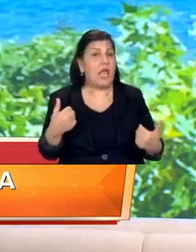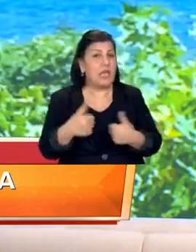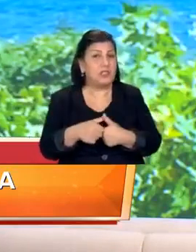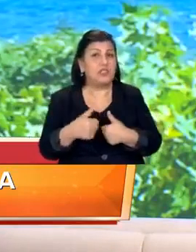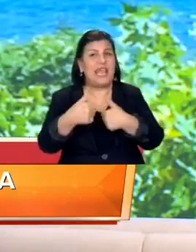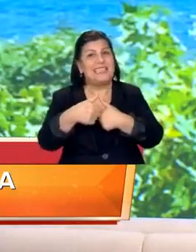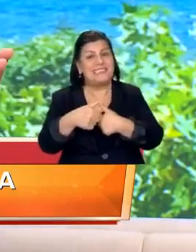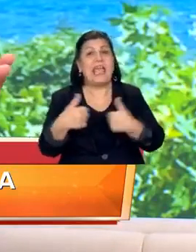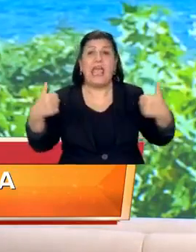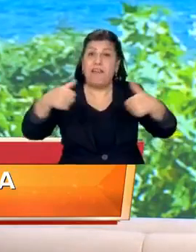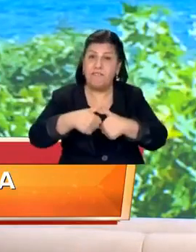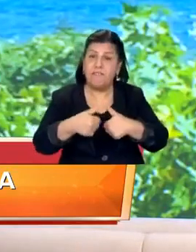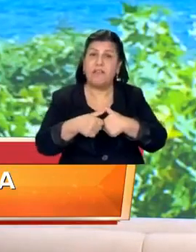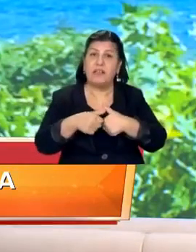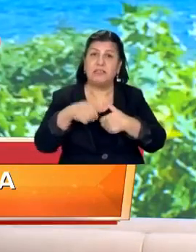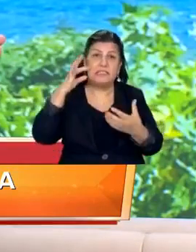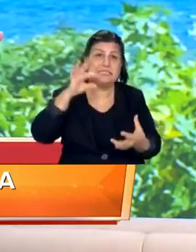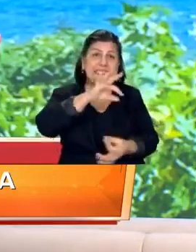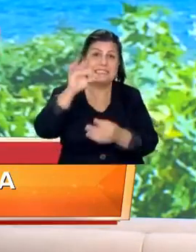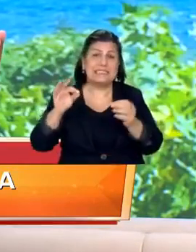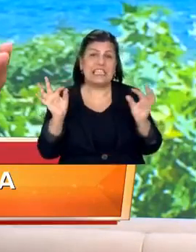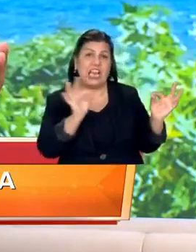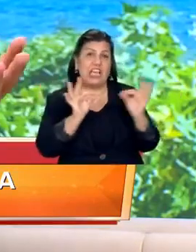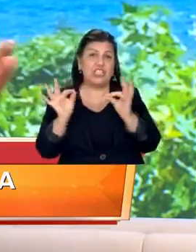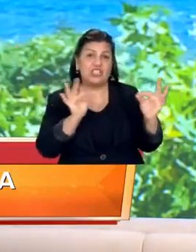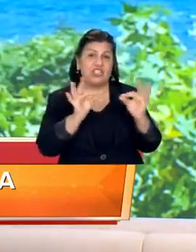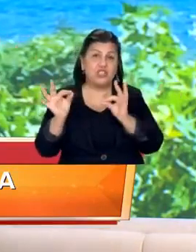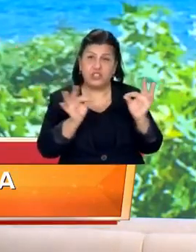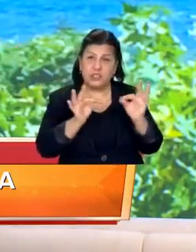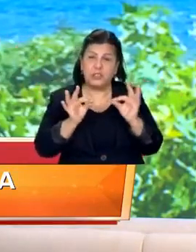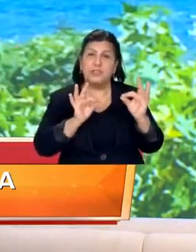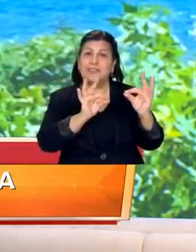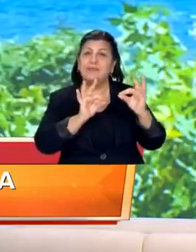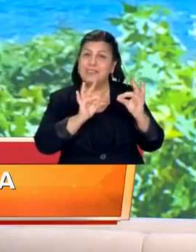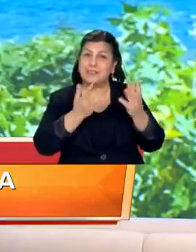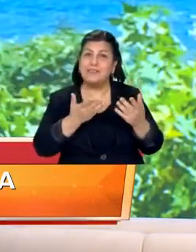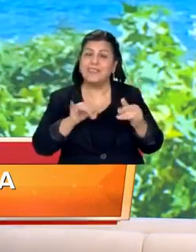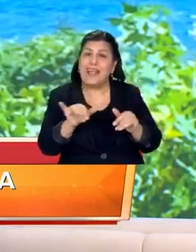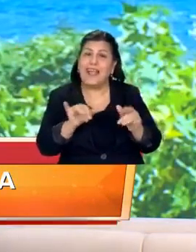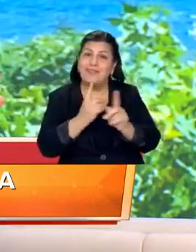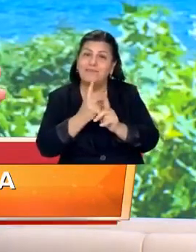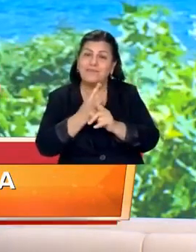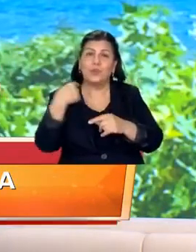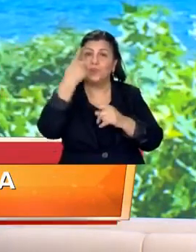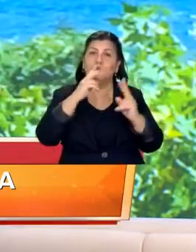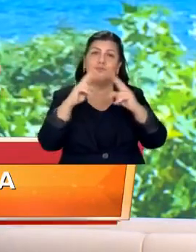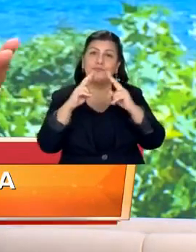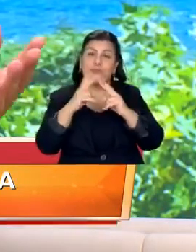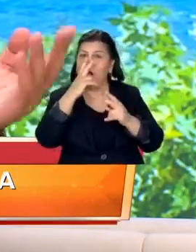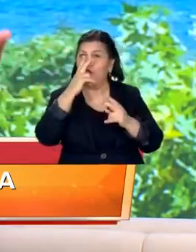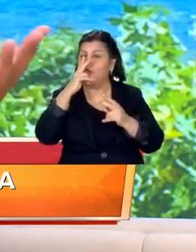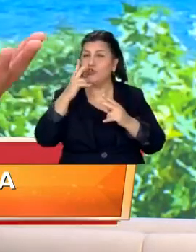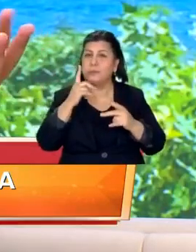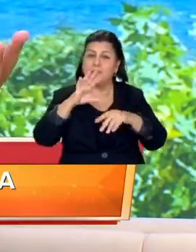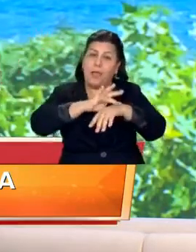bütün insan ilişkilerini etkileyen bir şey çünkü insanlar Normalde yakınlığı Alışmışlar dır yüzeye Alışmışlar